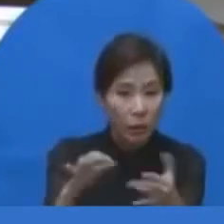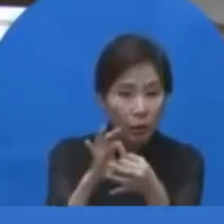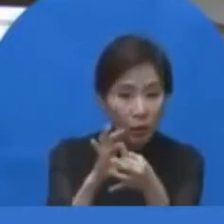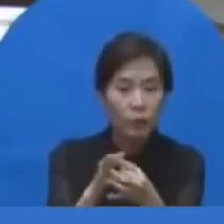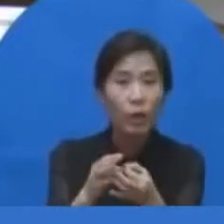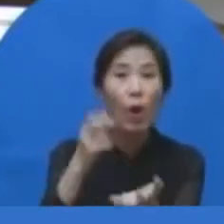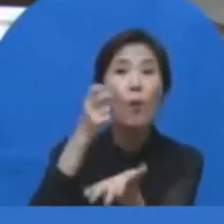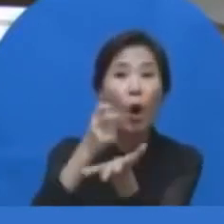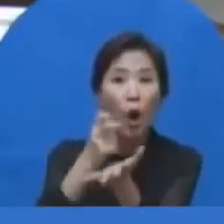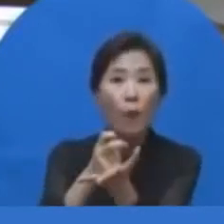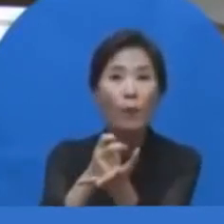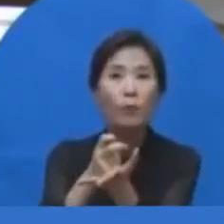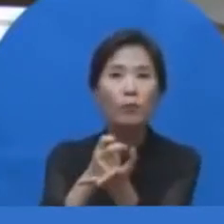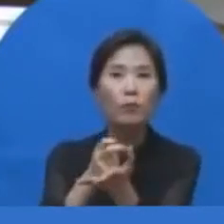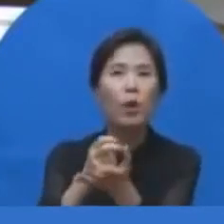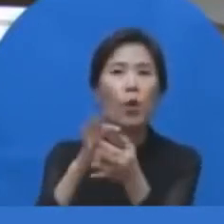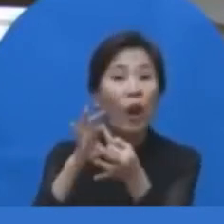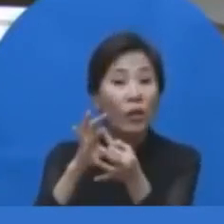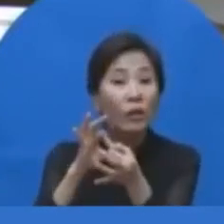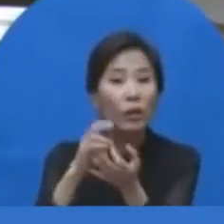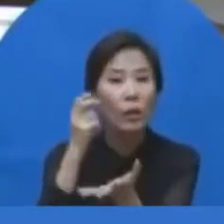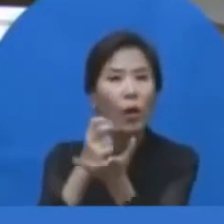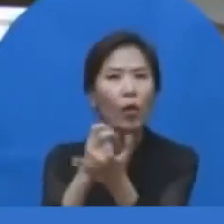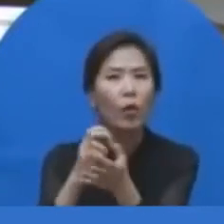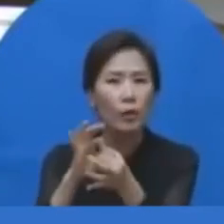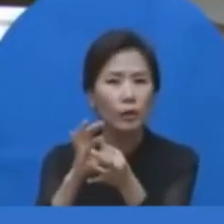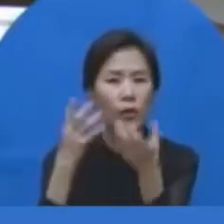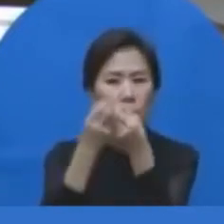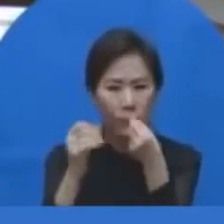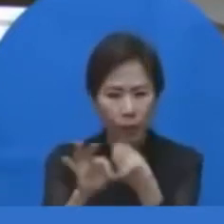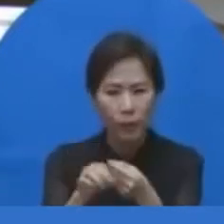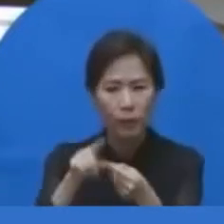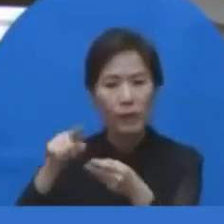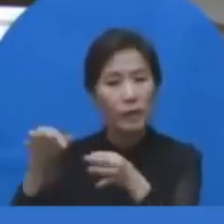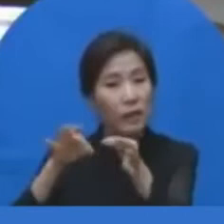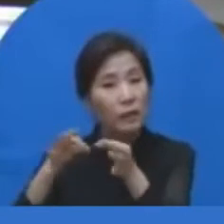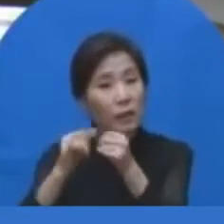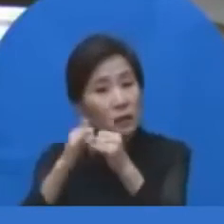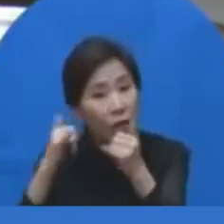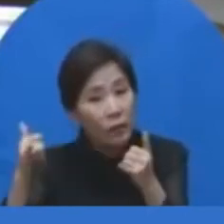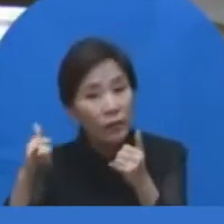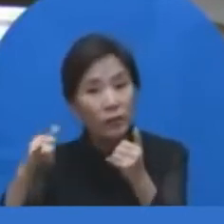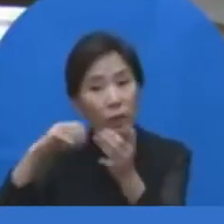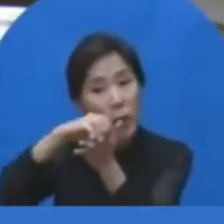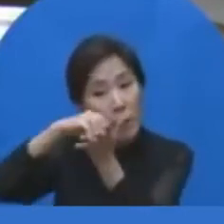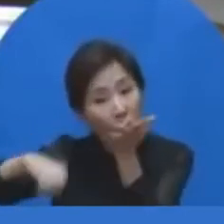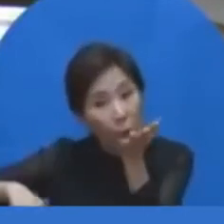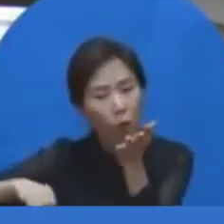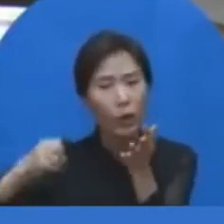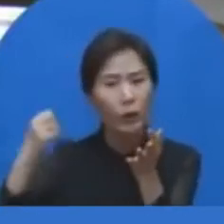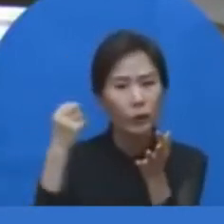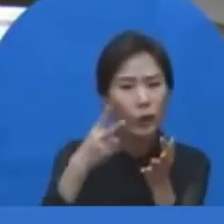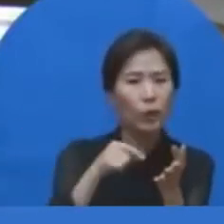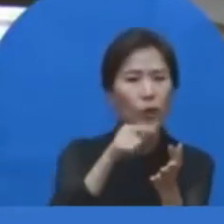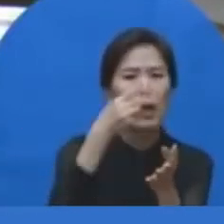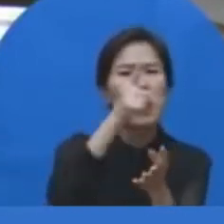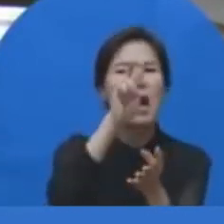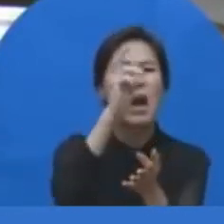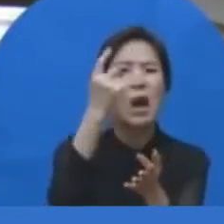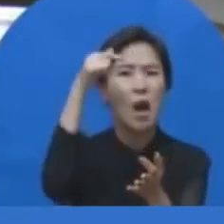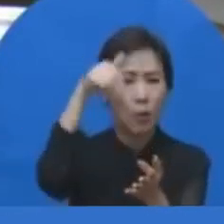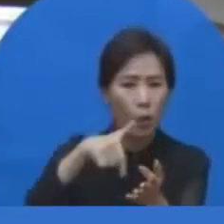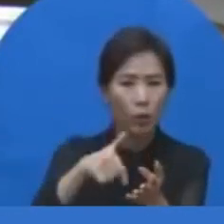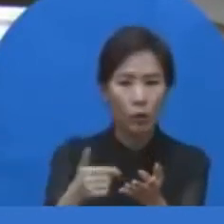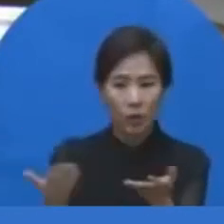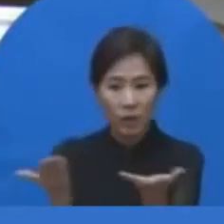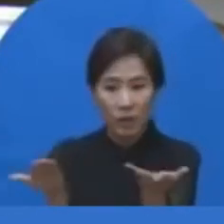해석에서 특구를 포함, 그러니까 경제적으로 종속된 자영업자들, 흔히 특구라고 하는 사람들을 제외하고 있는 점하고, 그 다음에 이 라모, 근로자가 아닌